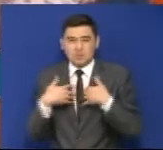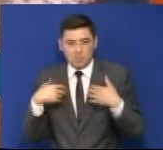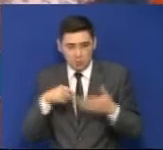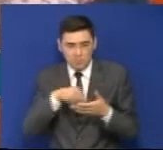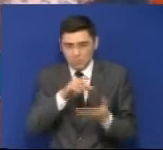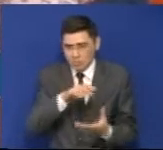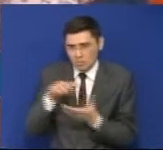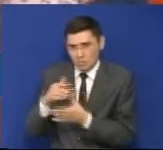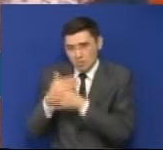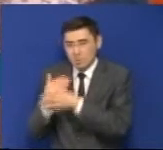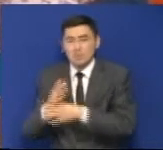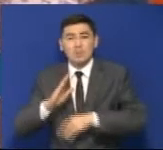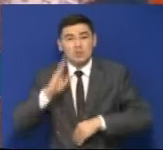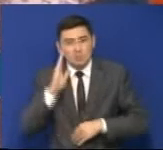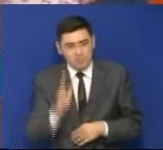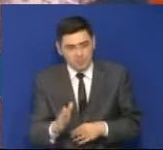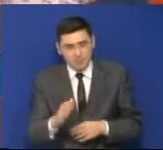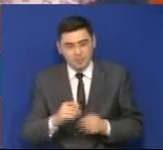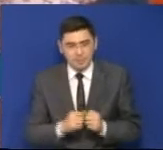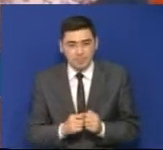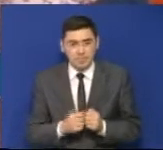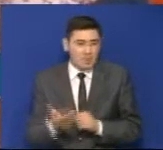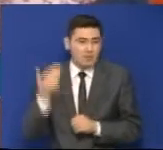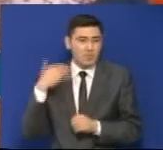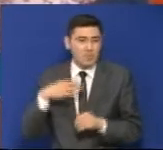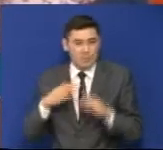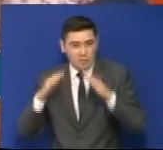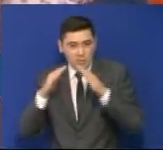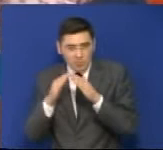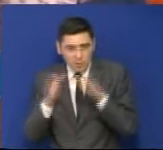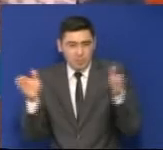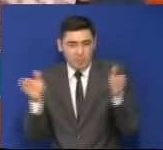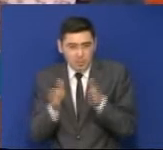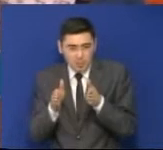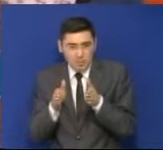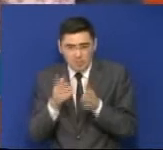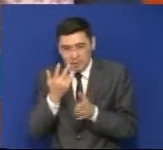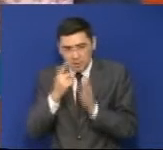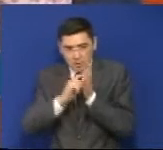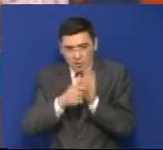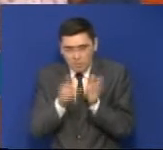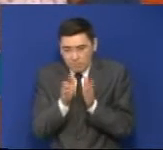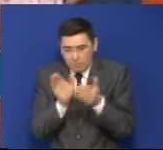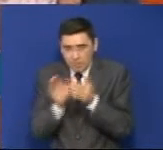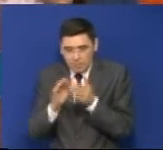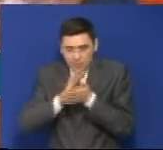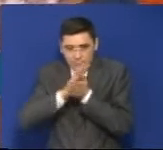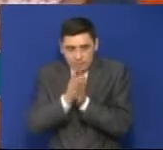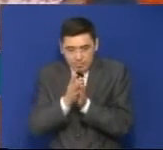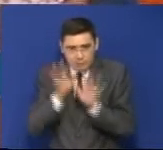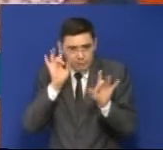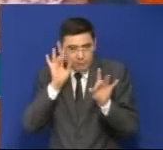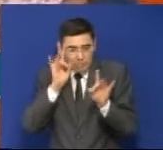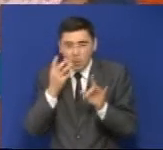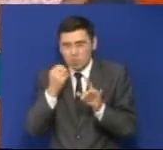міне, өзіміз бұрын кішкентай бір үш бөлмелі үйде отырғанбыз. Әрі не болды, ескі болды,